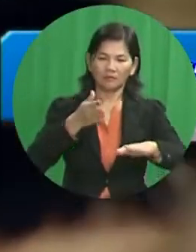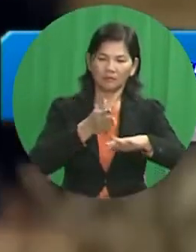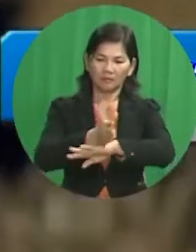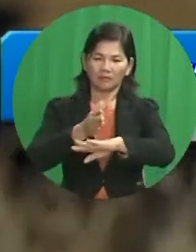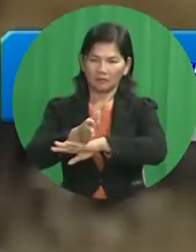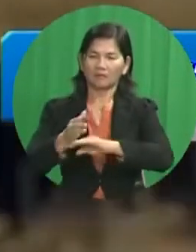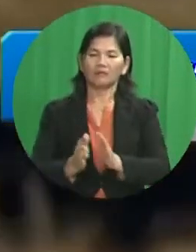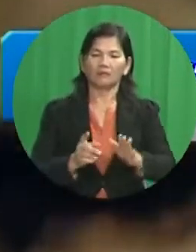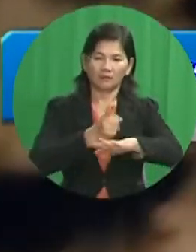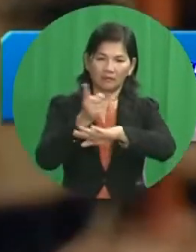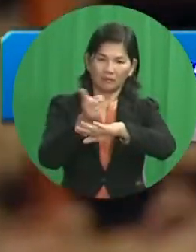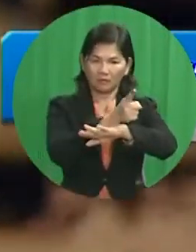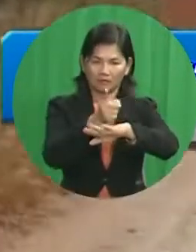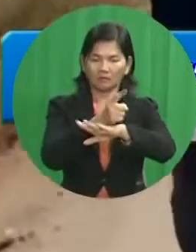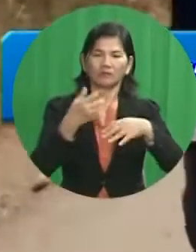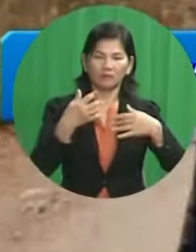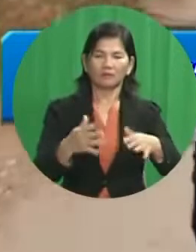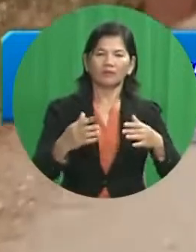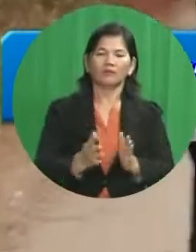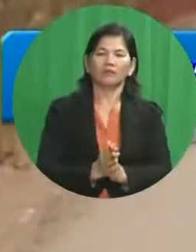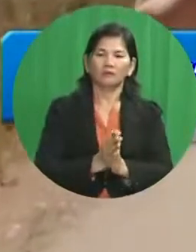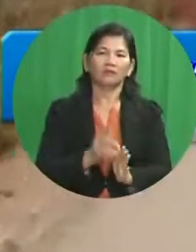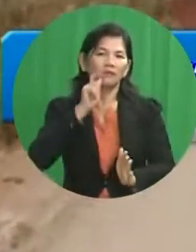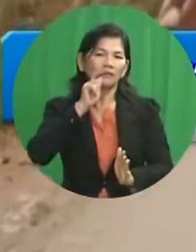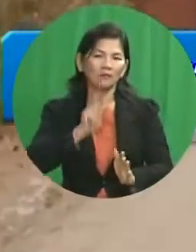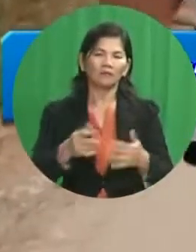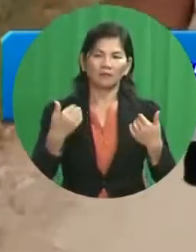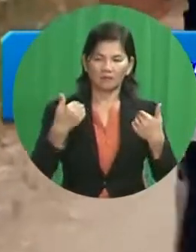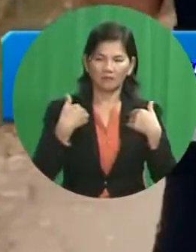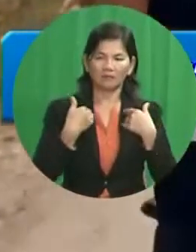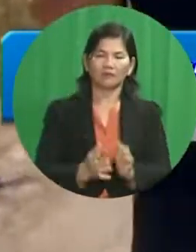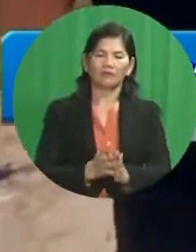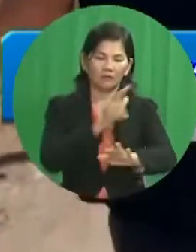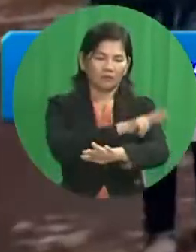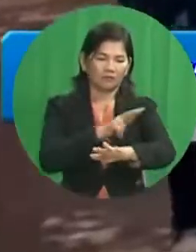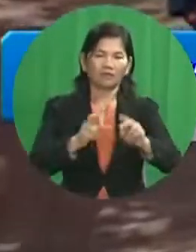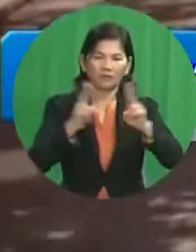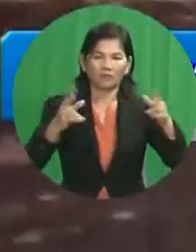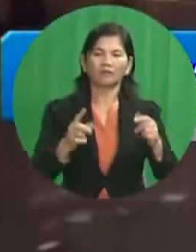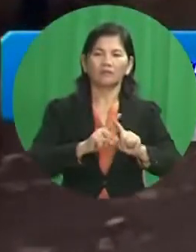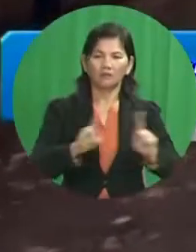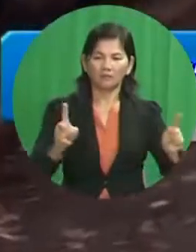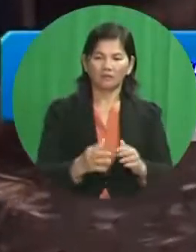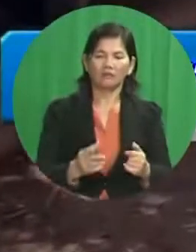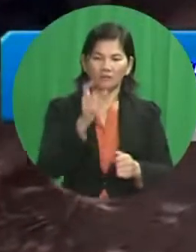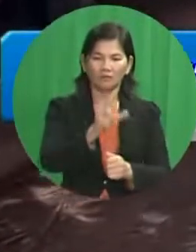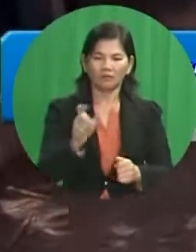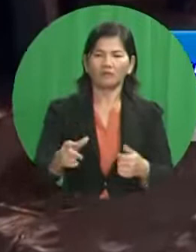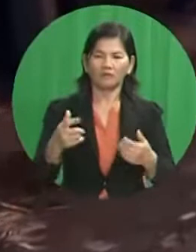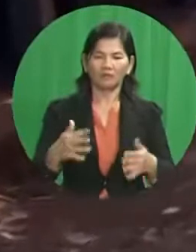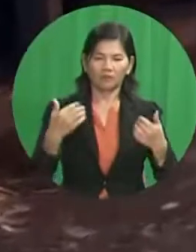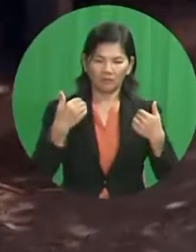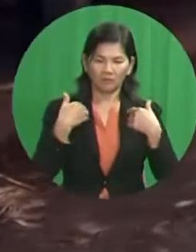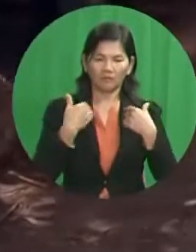ត់លេណាថាននិងទីតាំងជាច្រើននៅលើទឹកដីអ៊ុយក្រែនដែលមានប្រដាប់អាវុធខ្លាំងក្លាប៉ុន្តែមិនមែនមនុស្សទាំងអស់ដែលទ